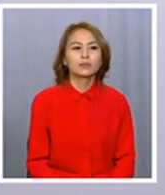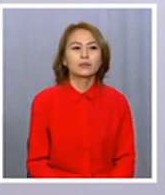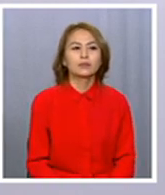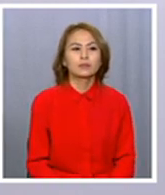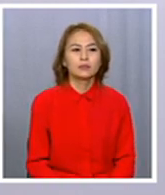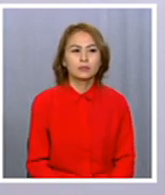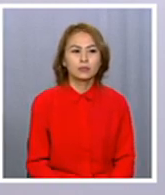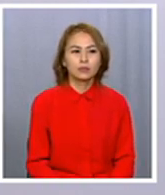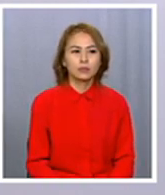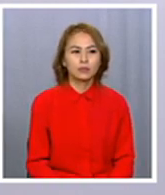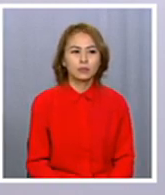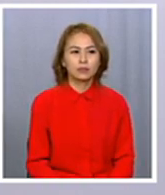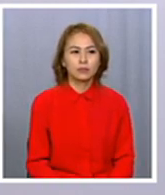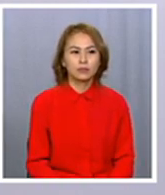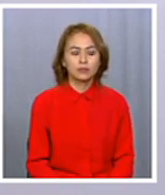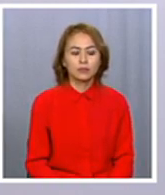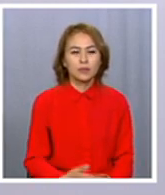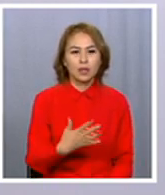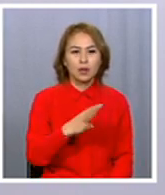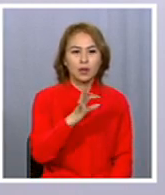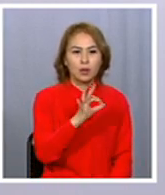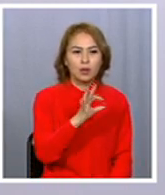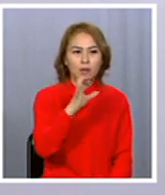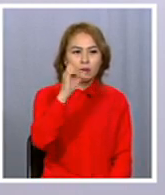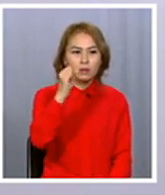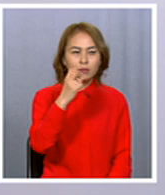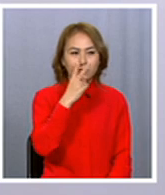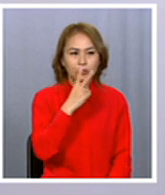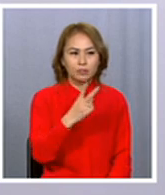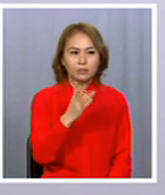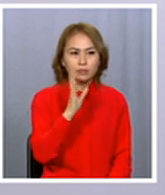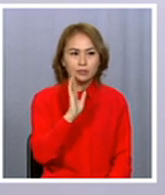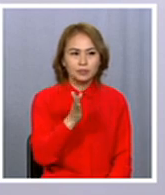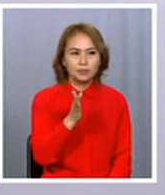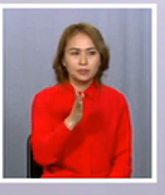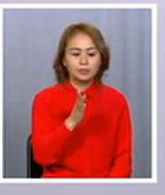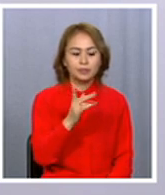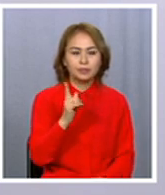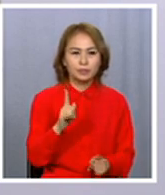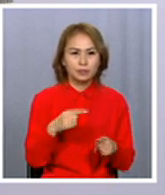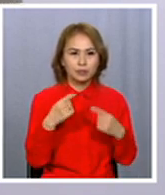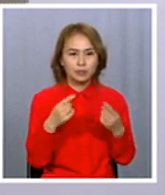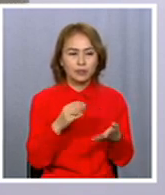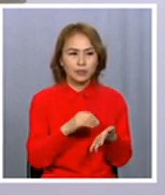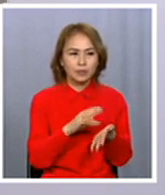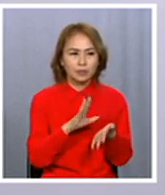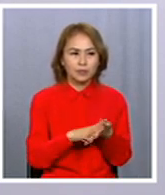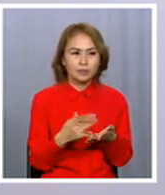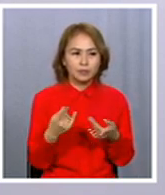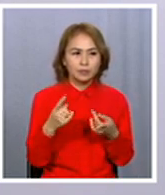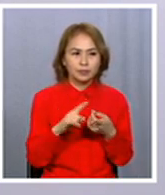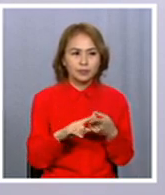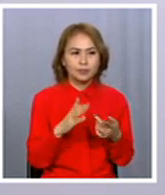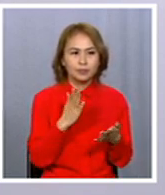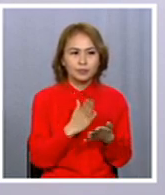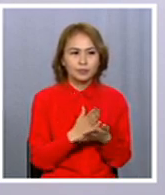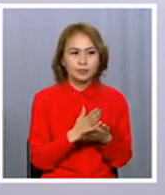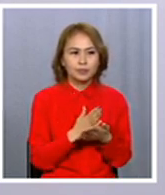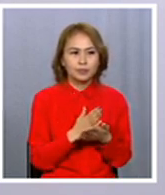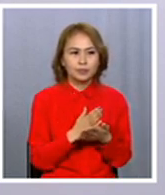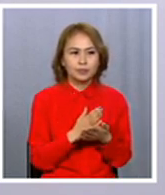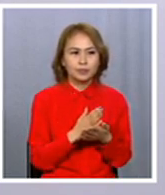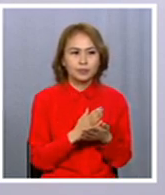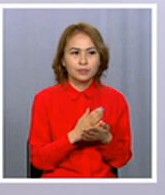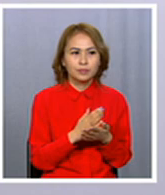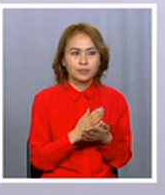сәулемізге ОА-ға қарайтын болсақ, ол мына транспортеріміздің бойында белгілі бір өлшемге сәйкес келіп тұр. Яғни қараймыз, мына